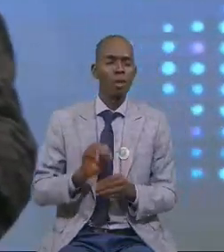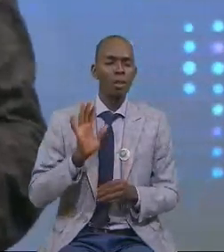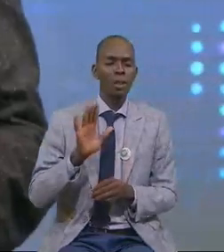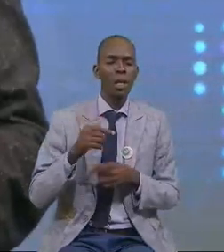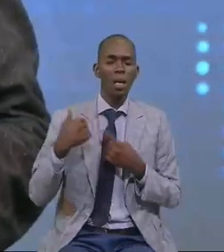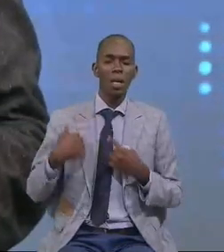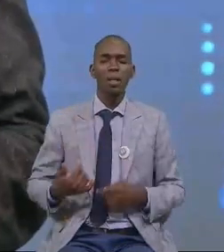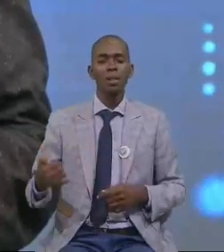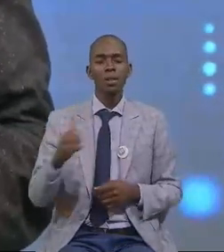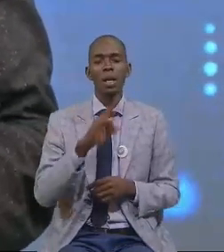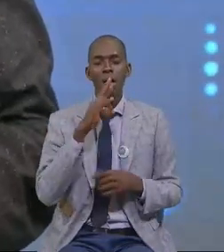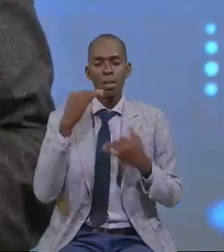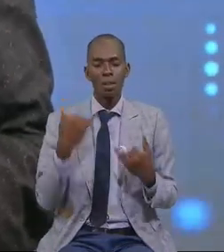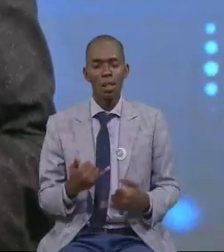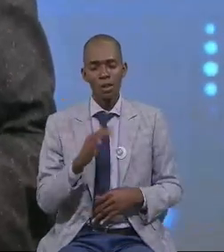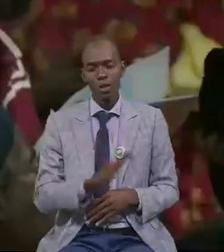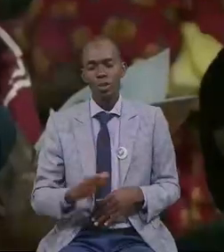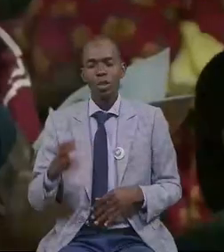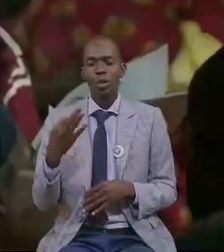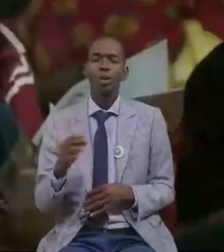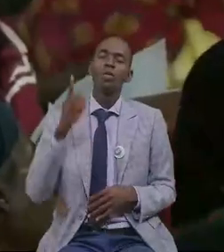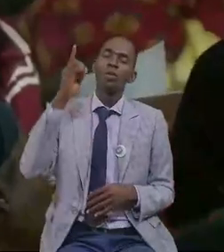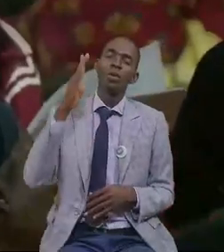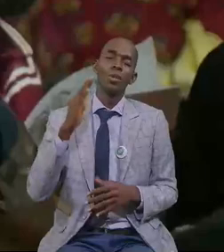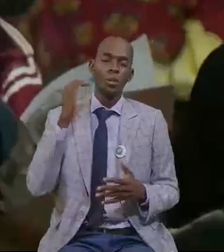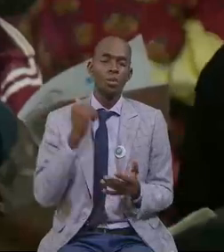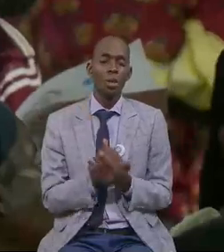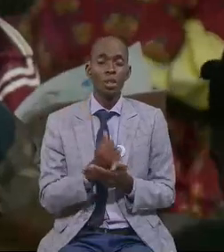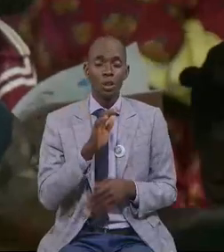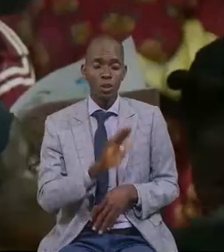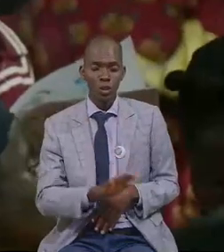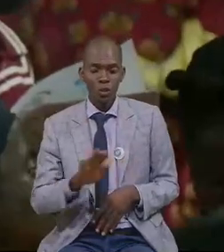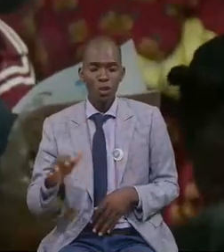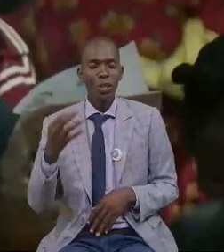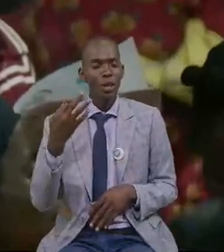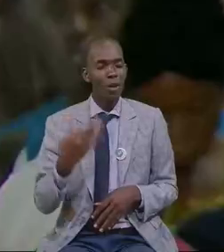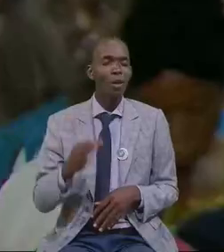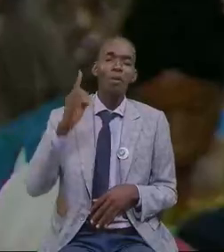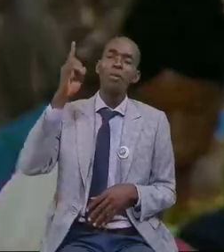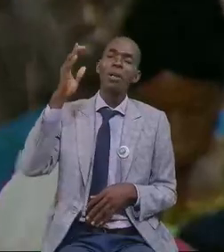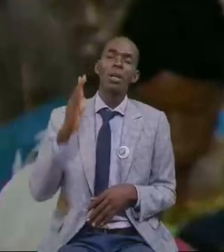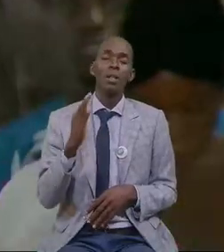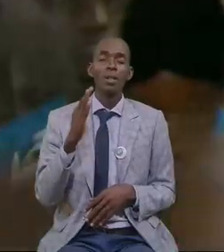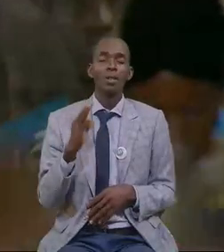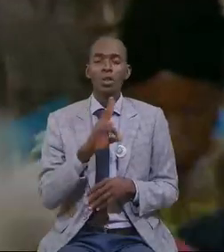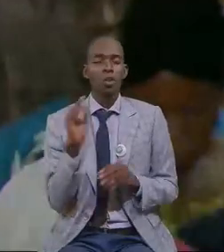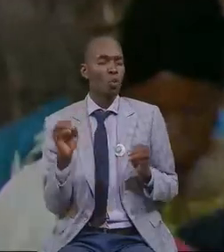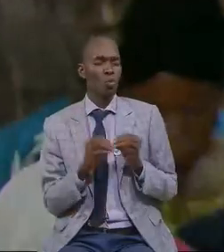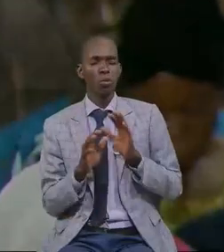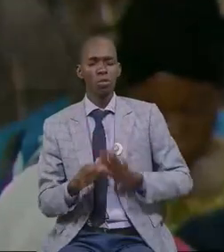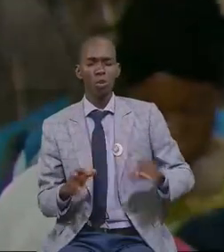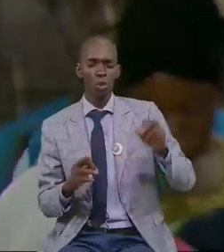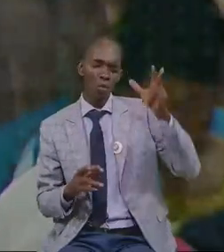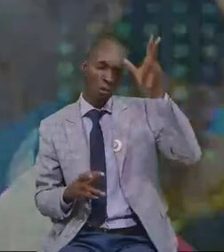sont maintenant enfants de Dieu. Enfants de Dieu. Ils ne sont plus enfants du